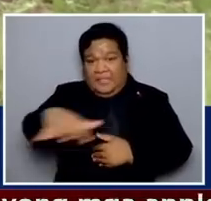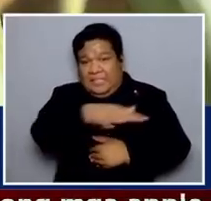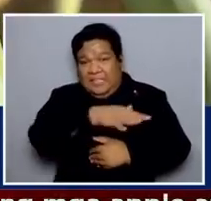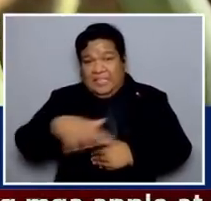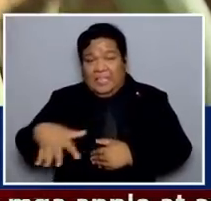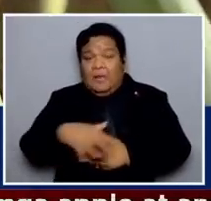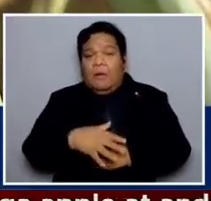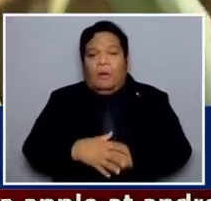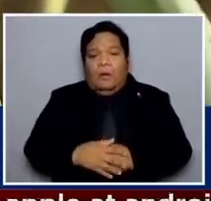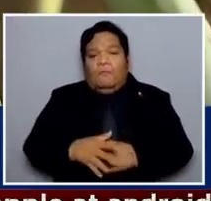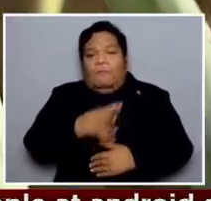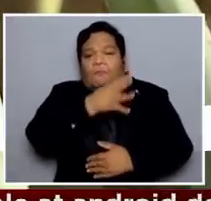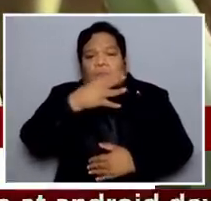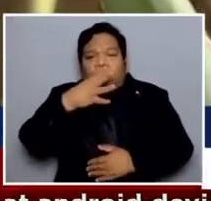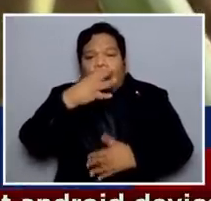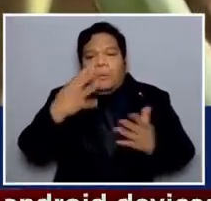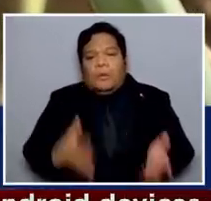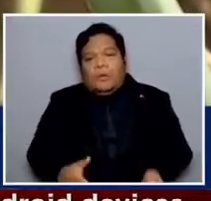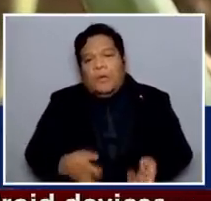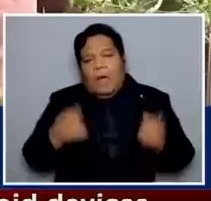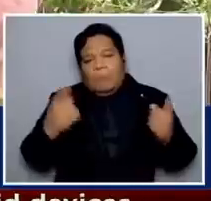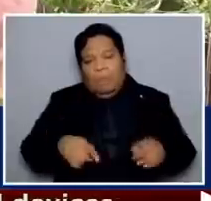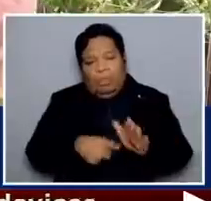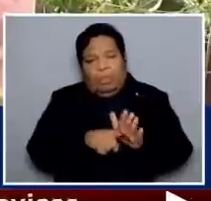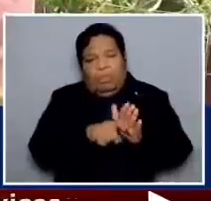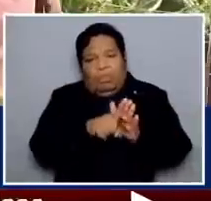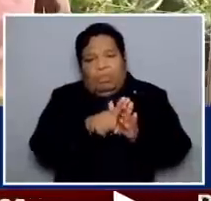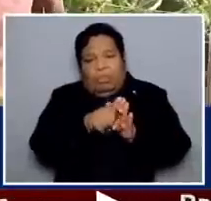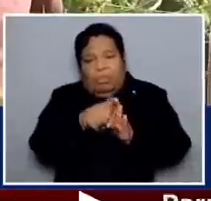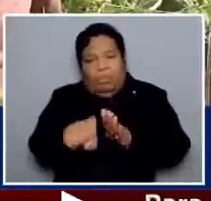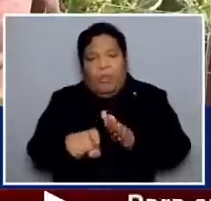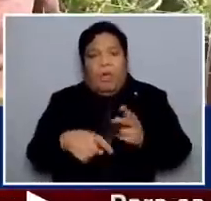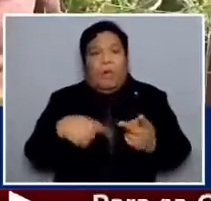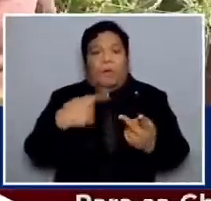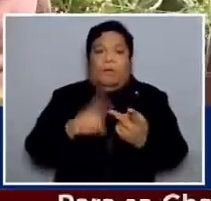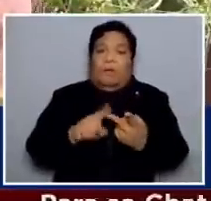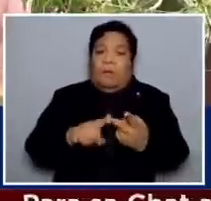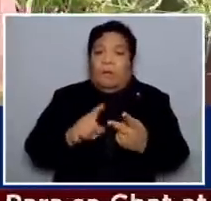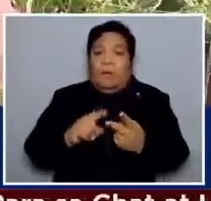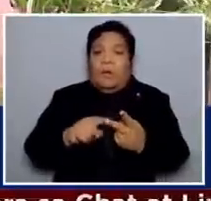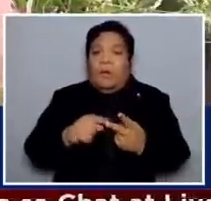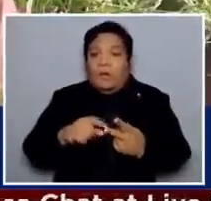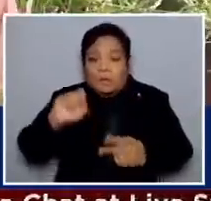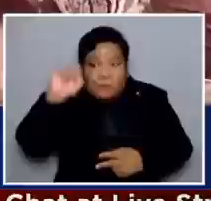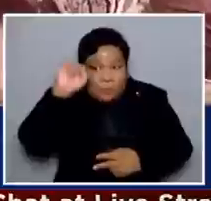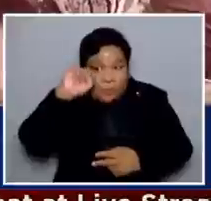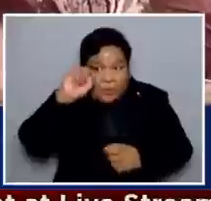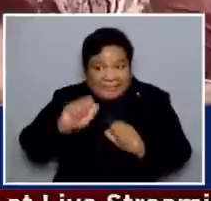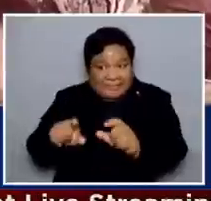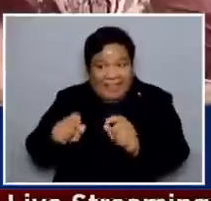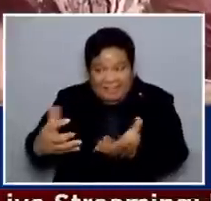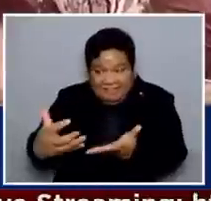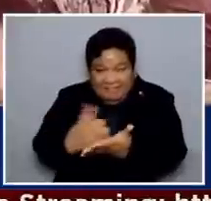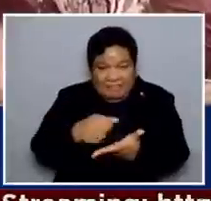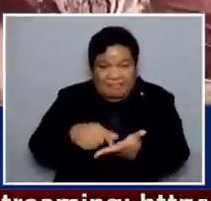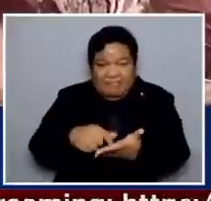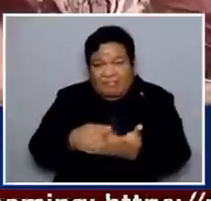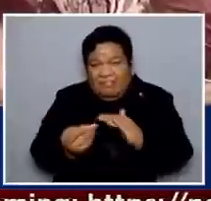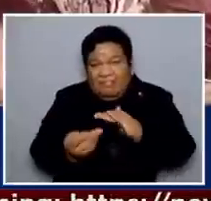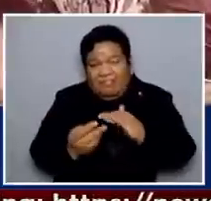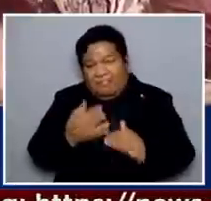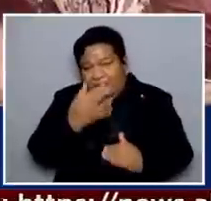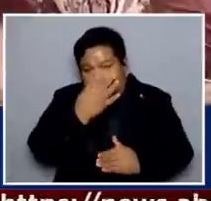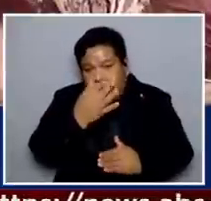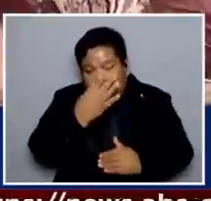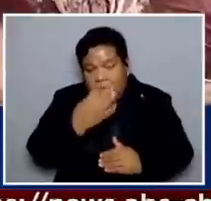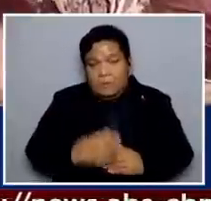magsasaka. Na peste na nga sila lang harabas, bumagsak pa ang presyo ng kanilang inaning sibuyas. 72 million pesos